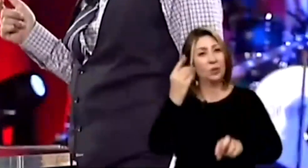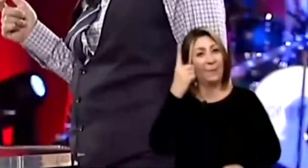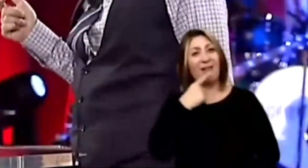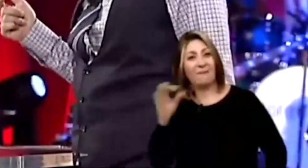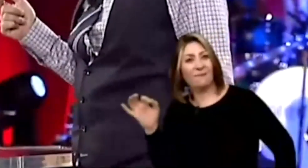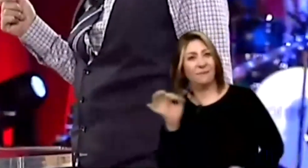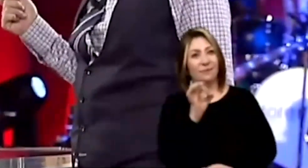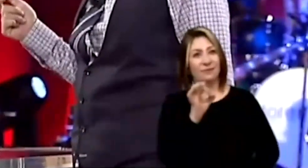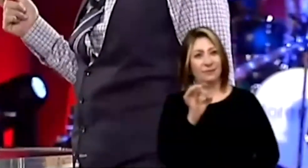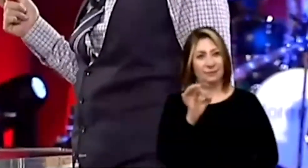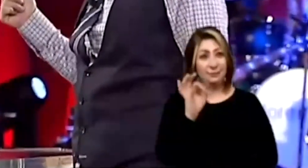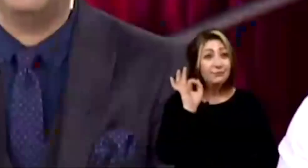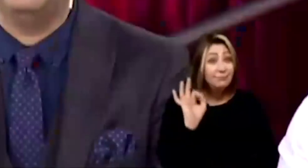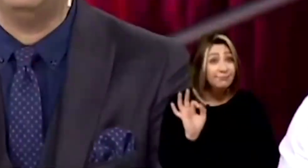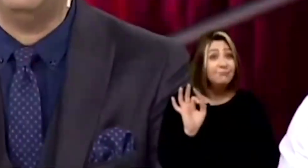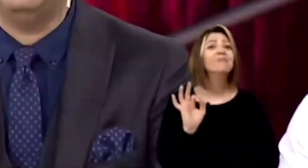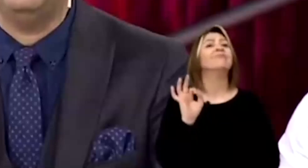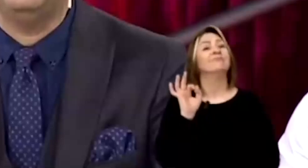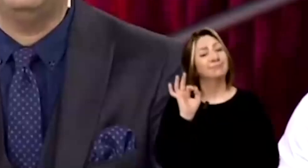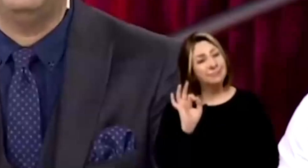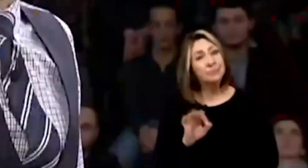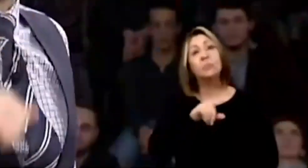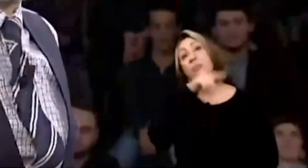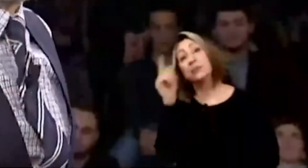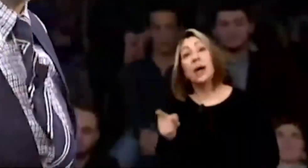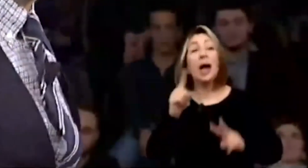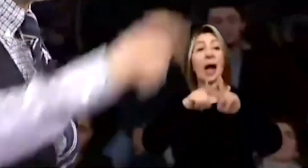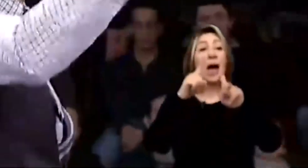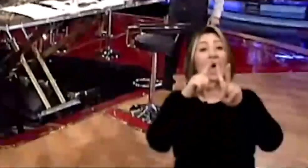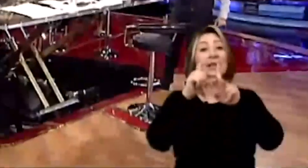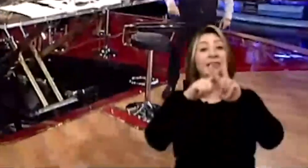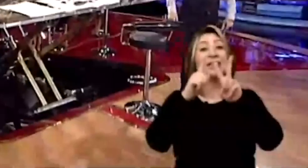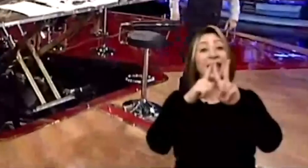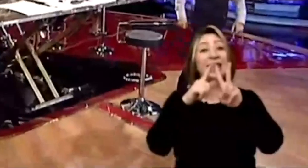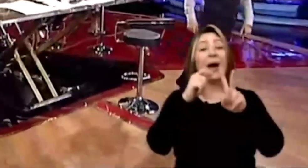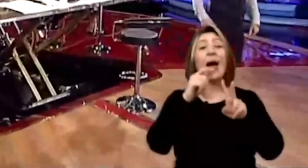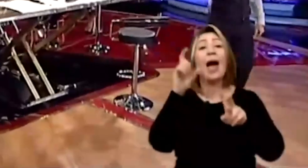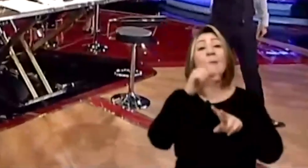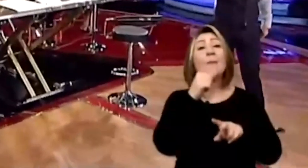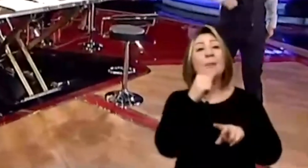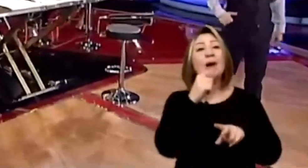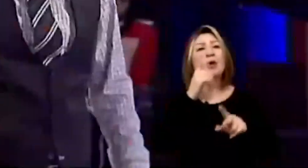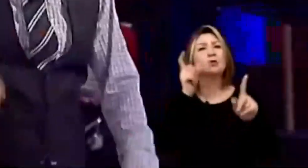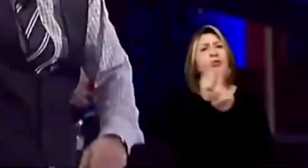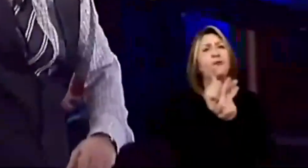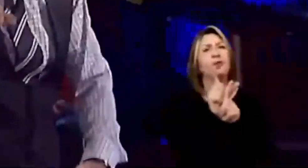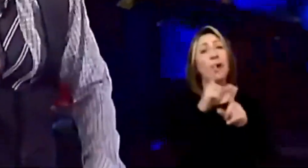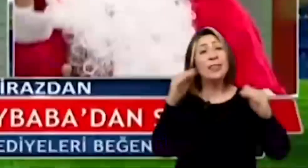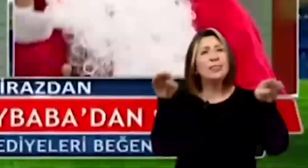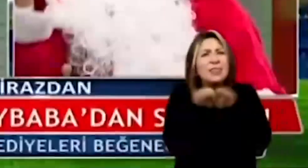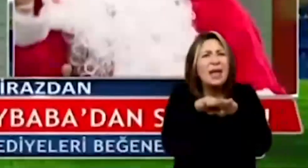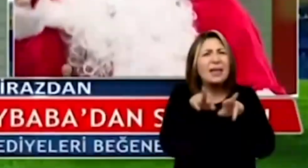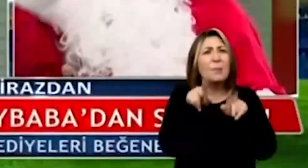şey yapıyordu, benzetiyordu. Giydirme. Noel Baba'yı, Adnanay Baba'dan Noel Baba'yı savunuyor hocam. Sanki denk gelmiş. Peki